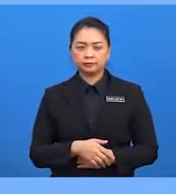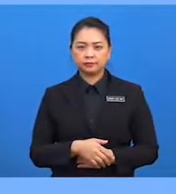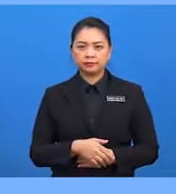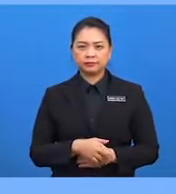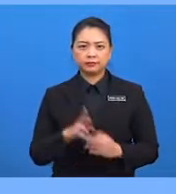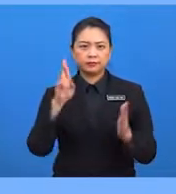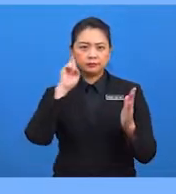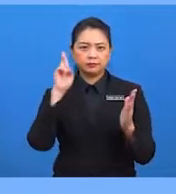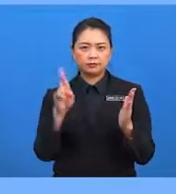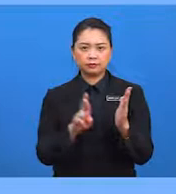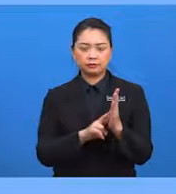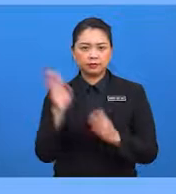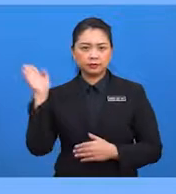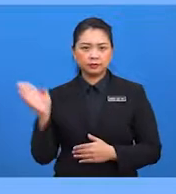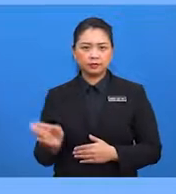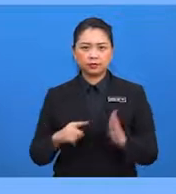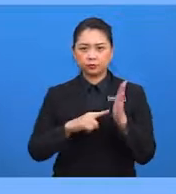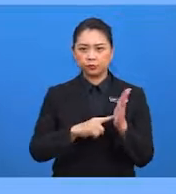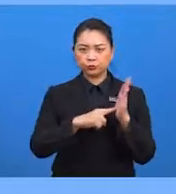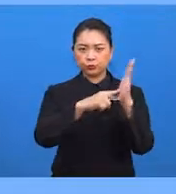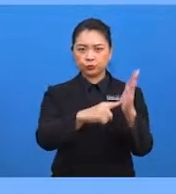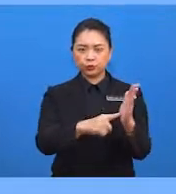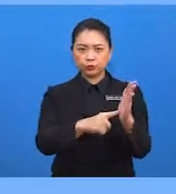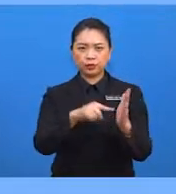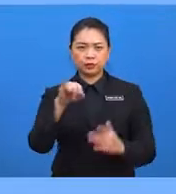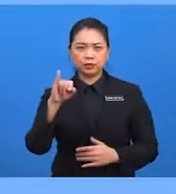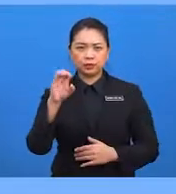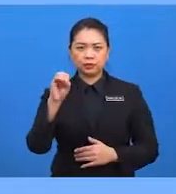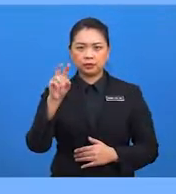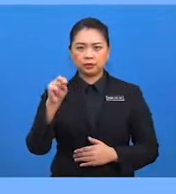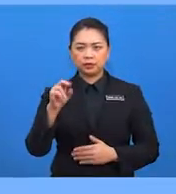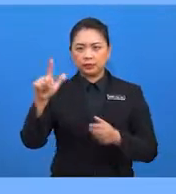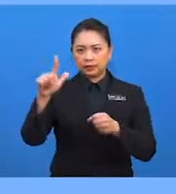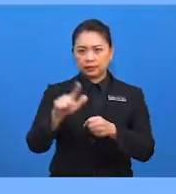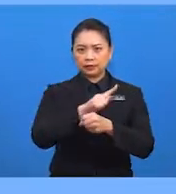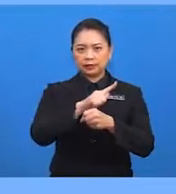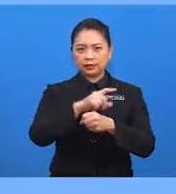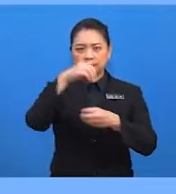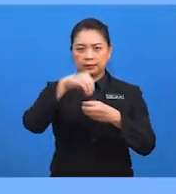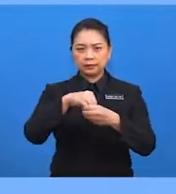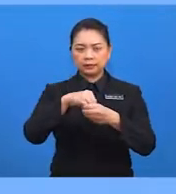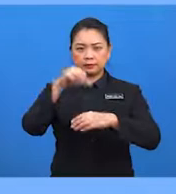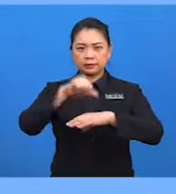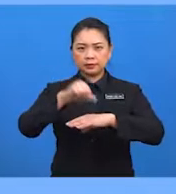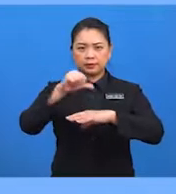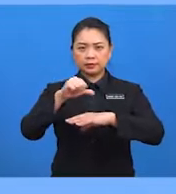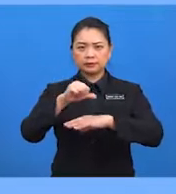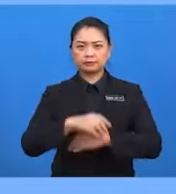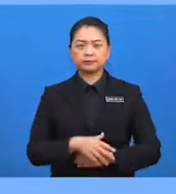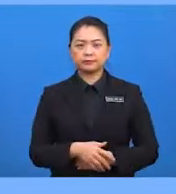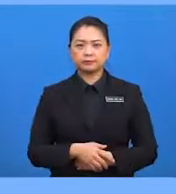Raja tersebut menunjukkan pengayunan lengkap di dalam asid hidroklorik,